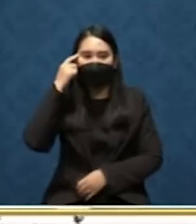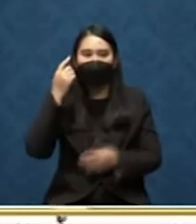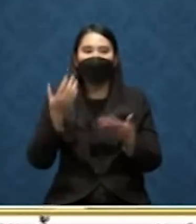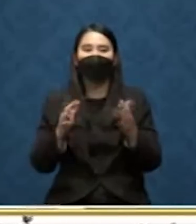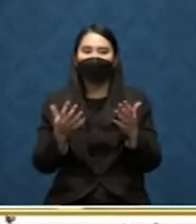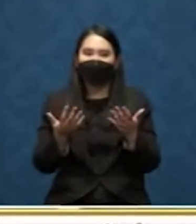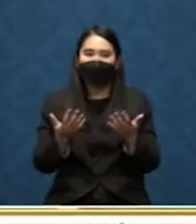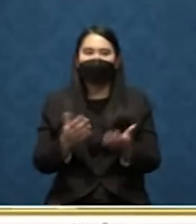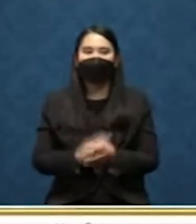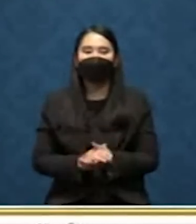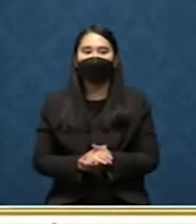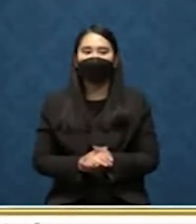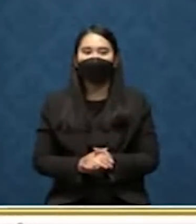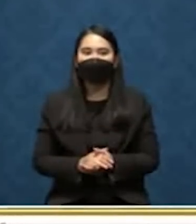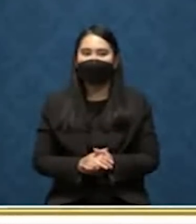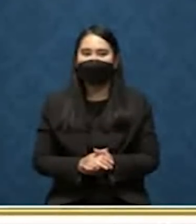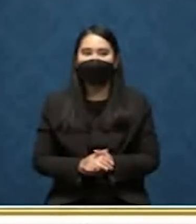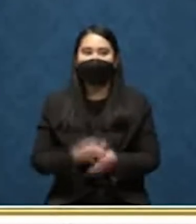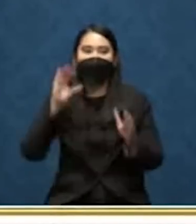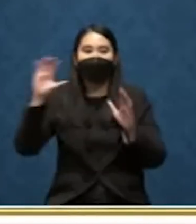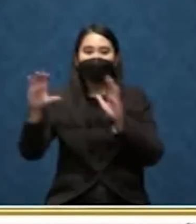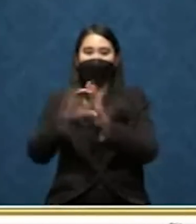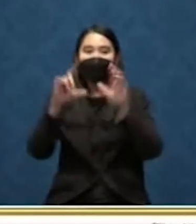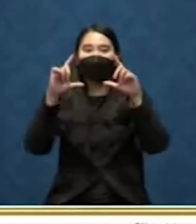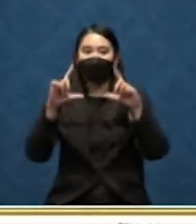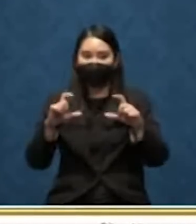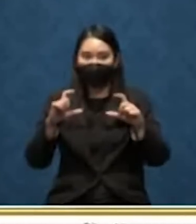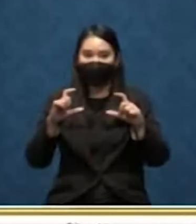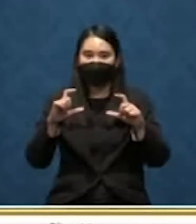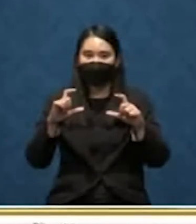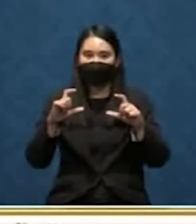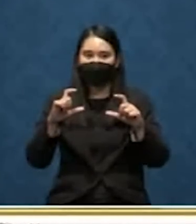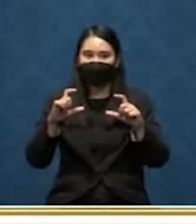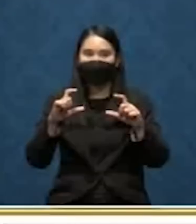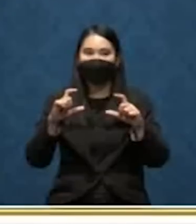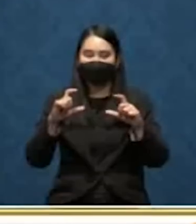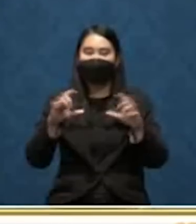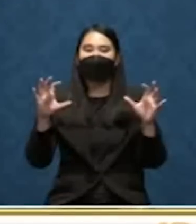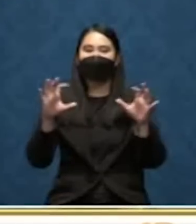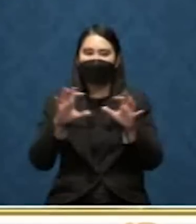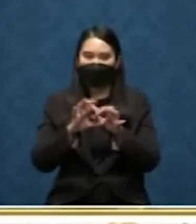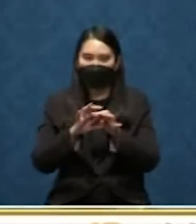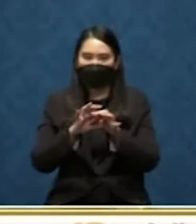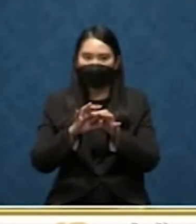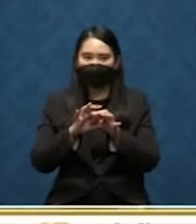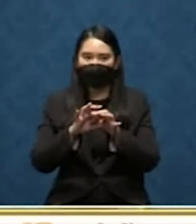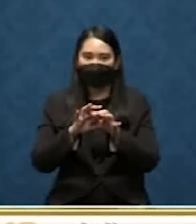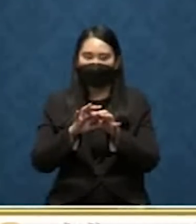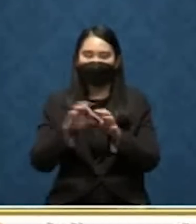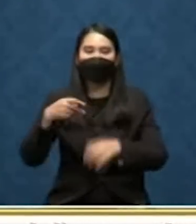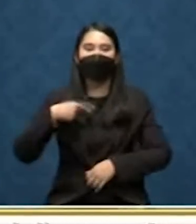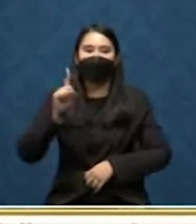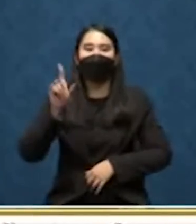ือมีพระลาชประสงให้พระบุรมชายารัของพระองข์ถูกนำไปใช้เป็เครื่องมือหากินของใครบางคน